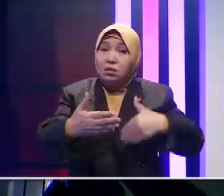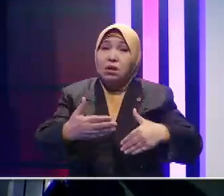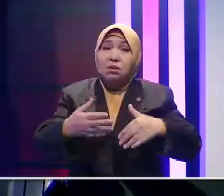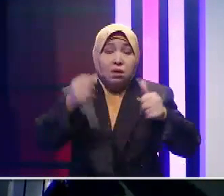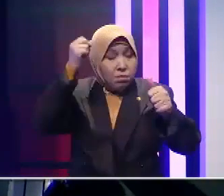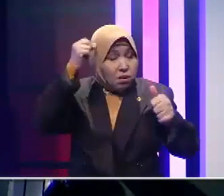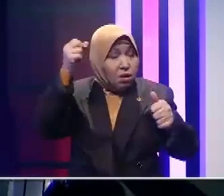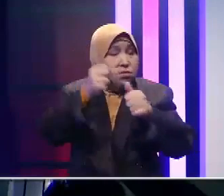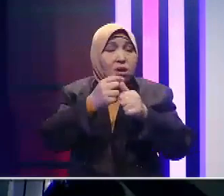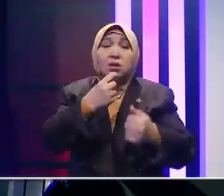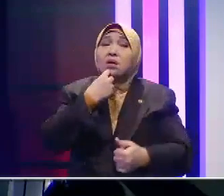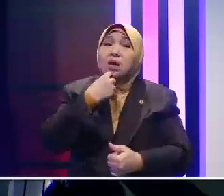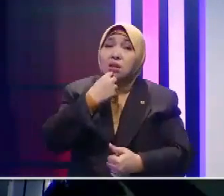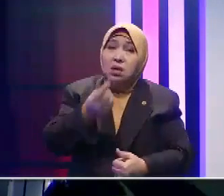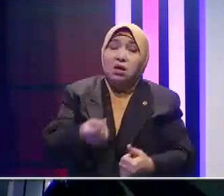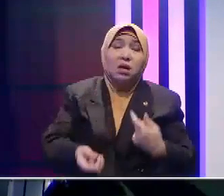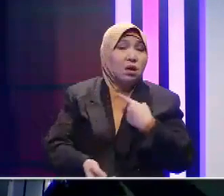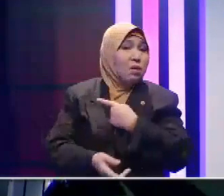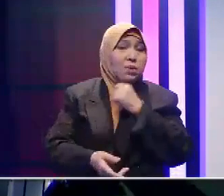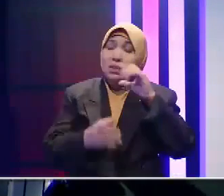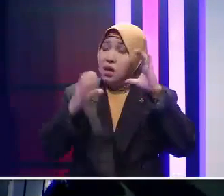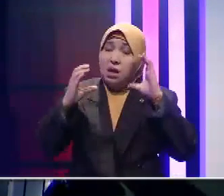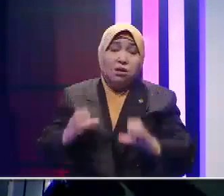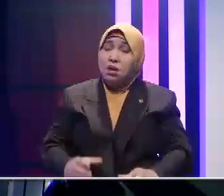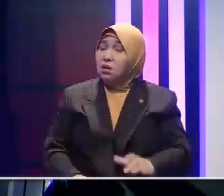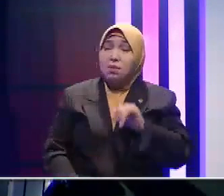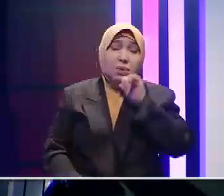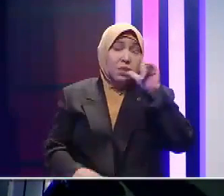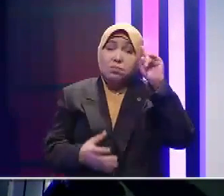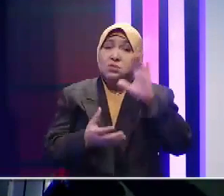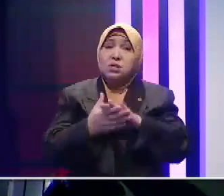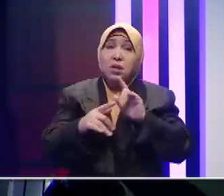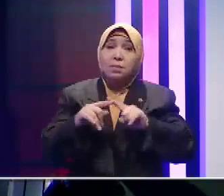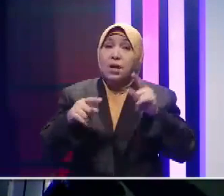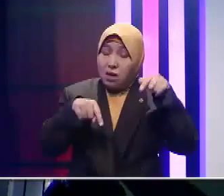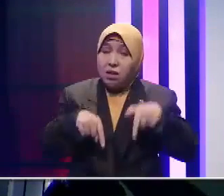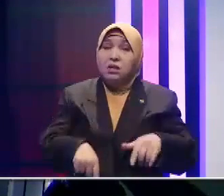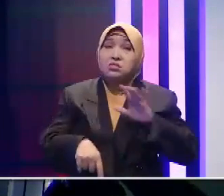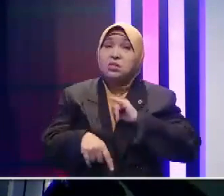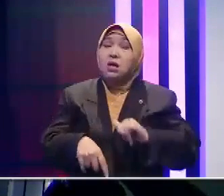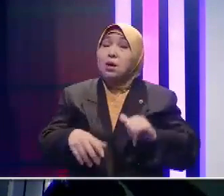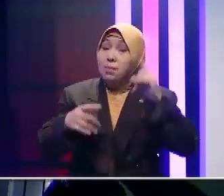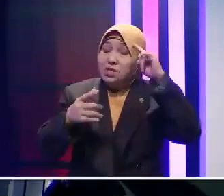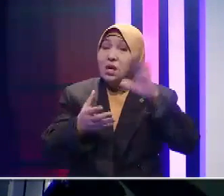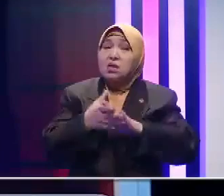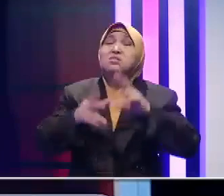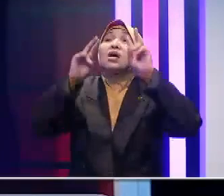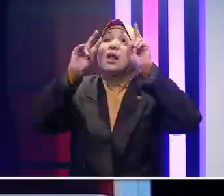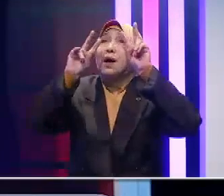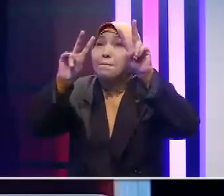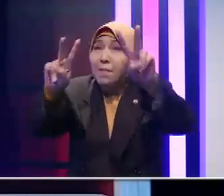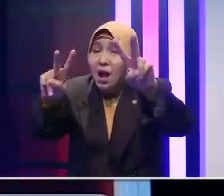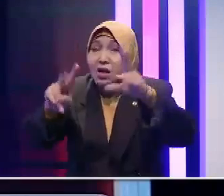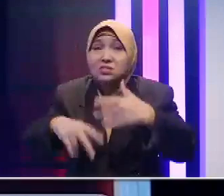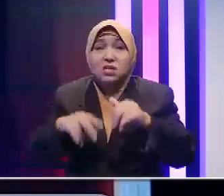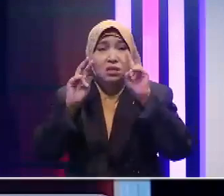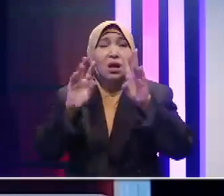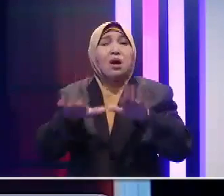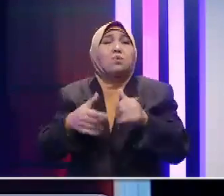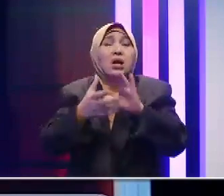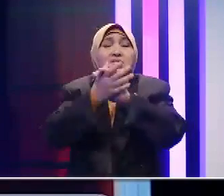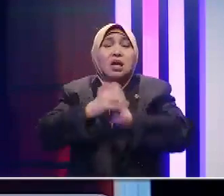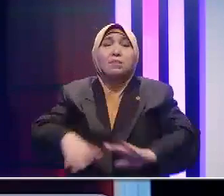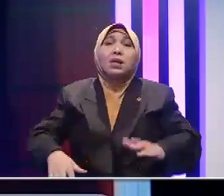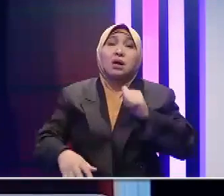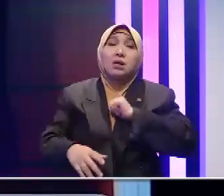diperingatkan, dikatakan, kami tidak yakin, kami tidak percaya, tapi hari ini saya percaya, saya nampak, saya lihat. Macam mana kami nak selamatkan diri?